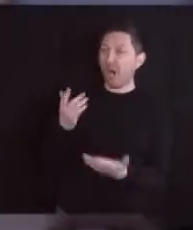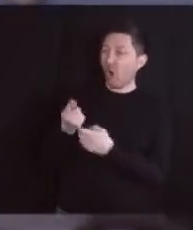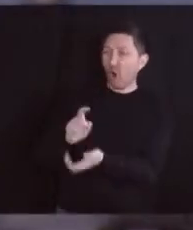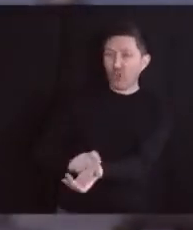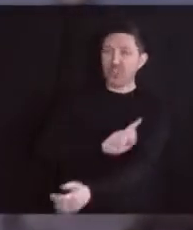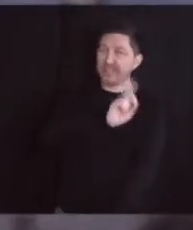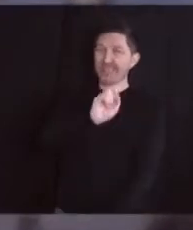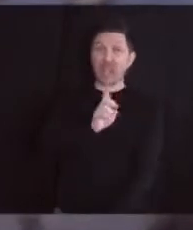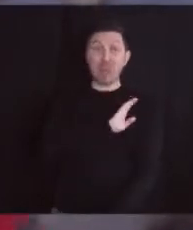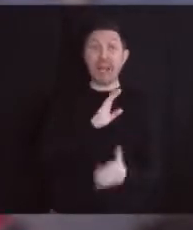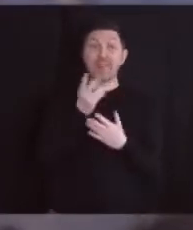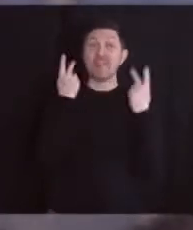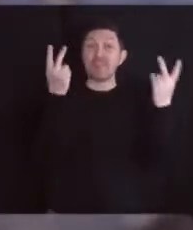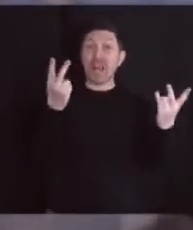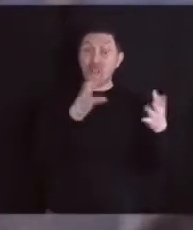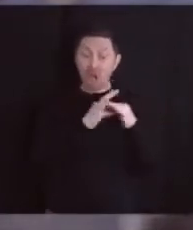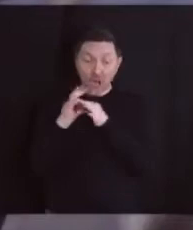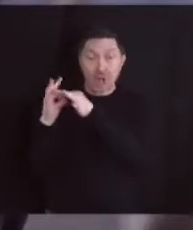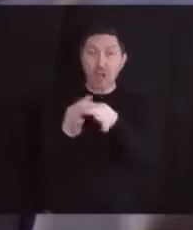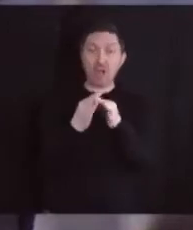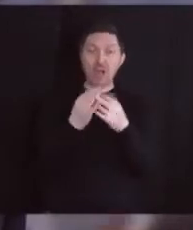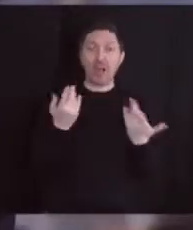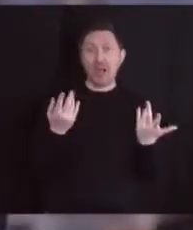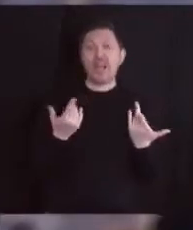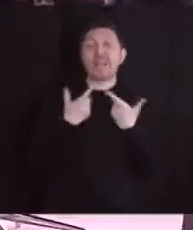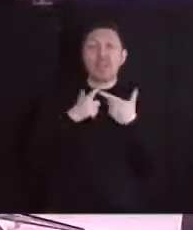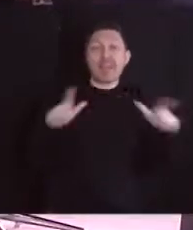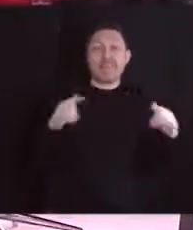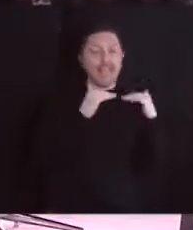Liberté, égalité, fraternité.